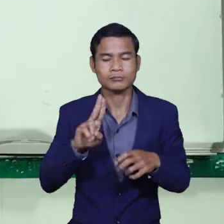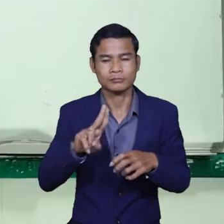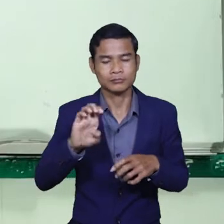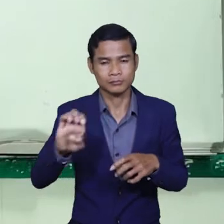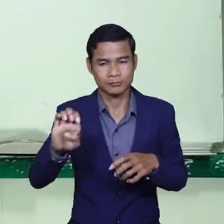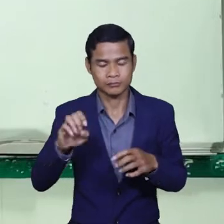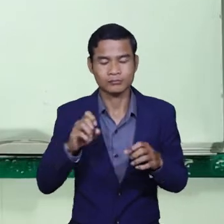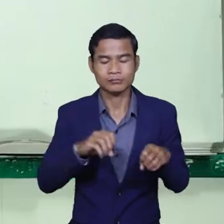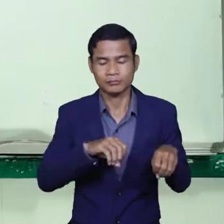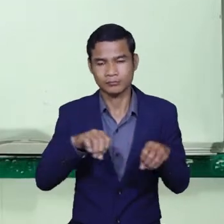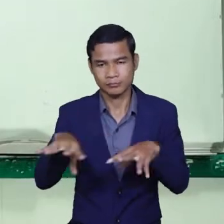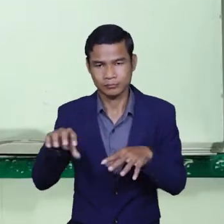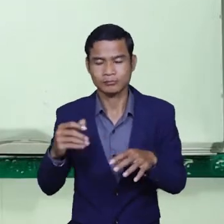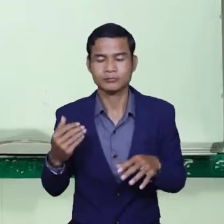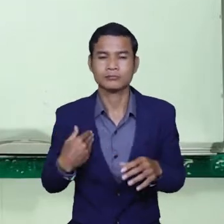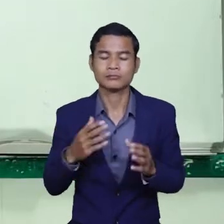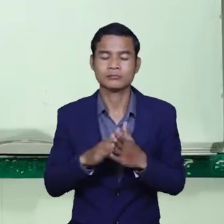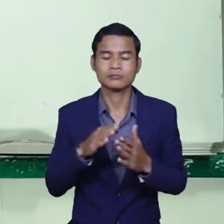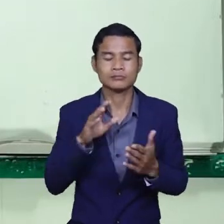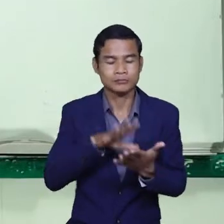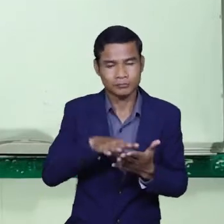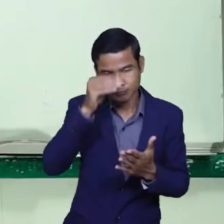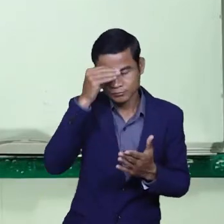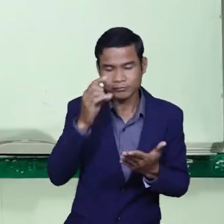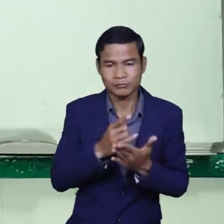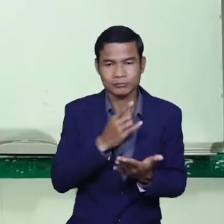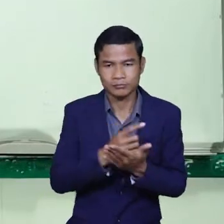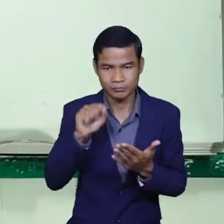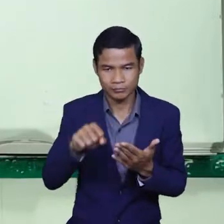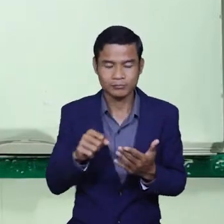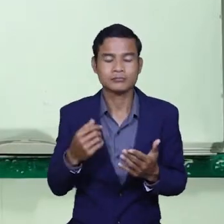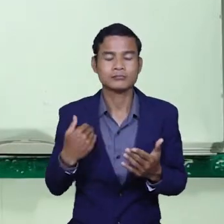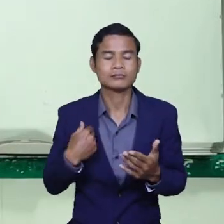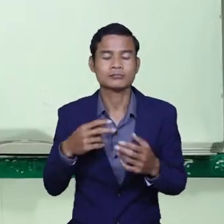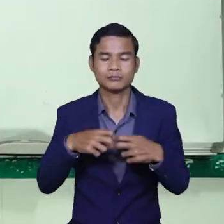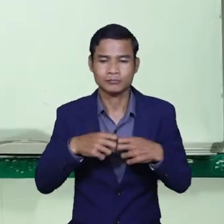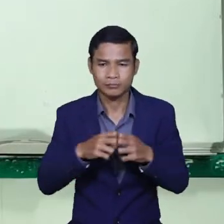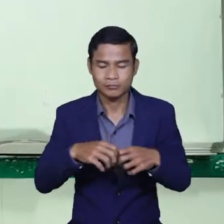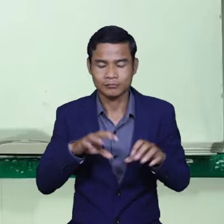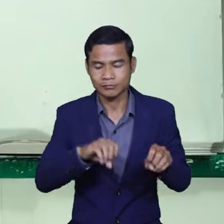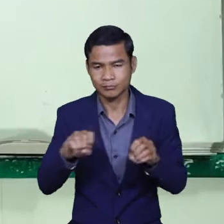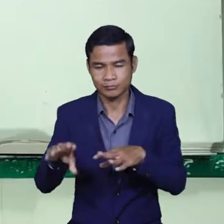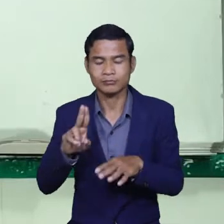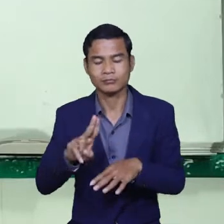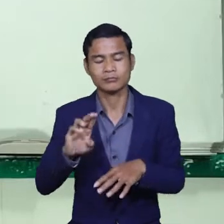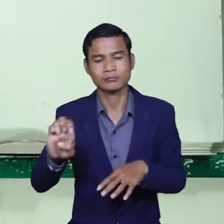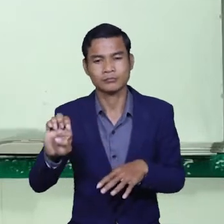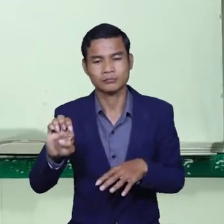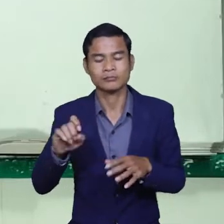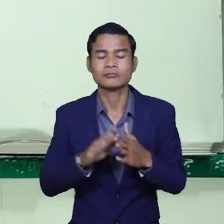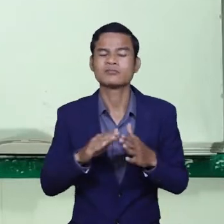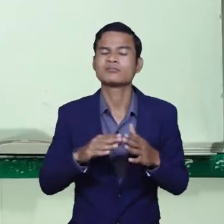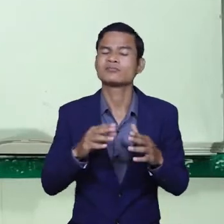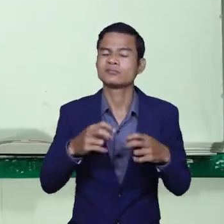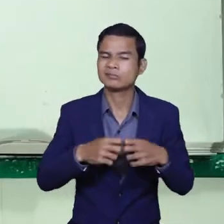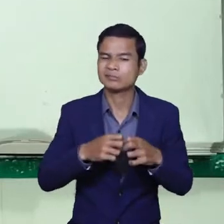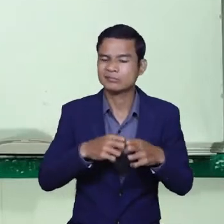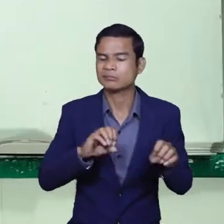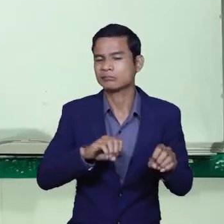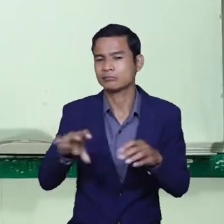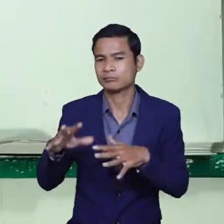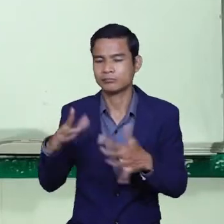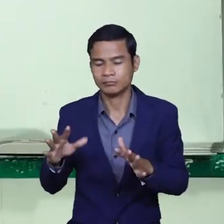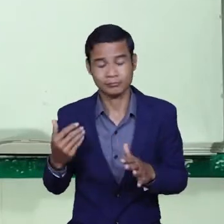ក៏បានចាសិក្សានៅមេរៀនមុនចាអំពីចាសម្លាក់ចល័តនិងសម្លាក់ចាអធិចល័តហើយតើគេហៅ